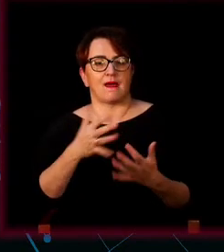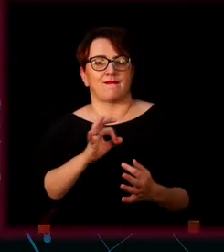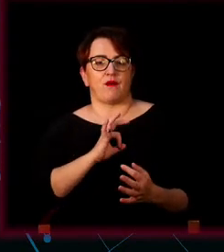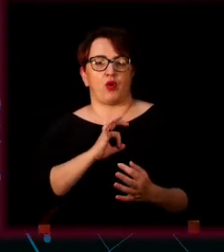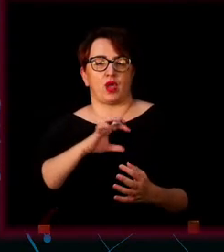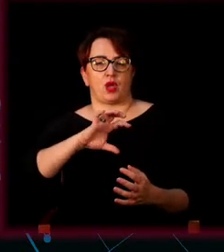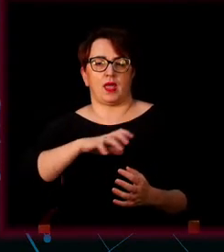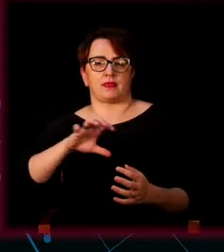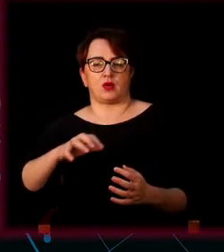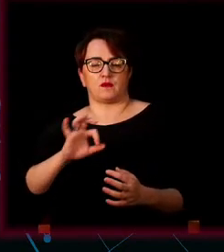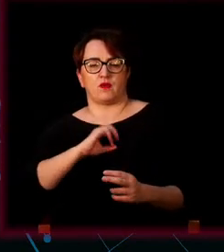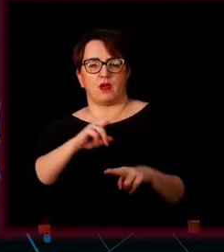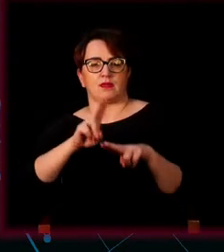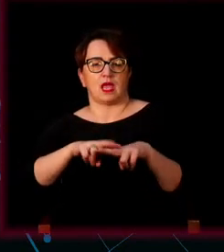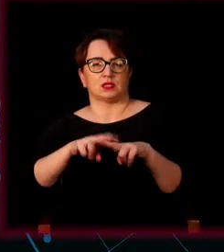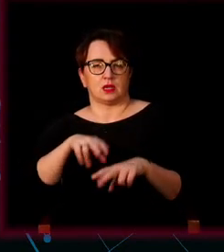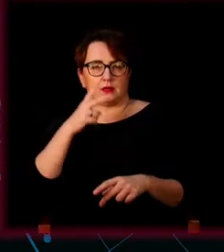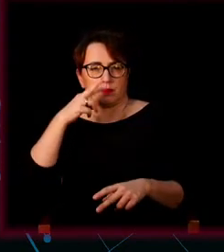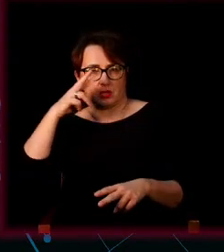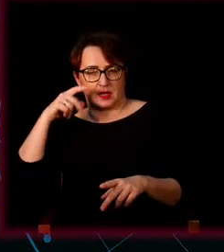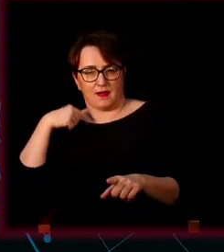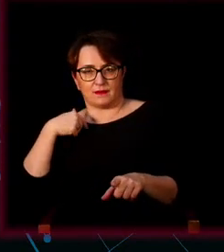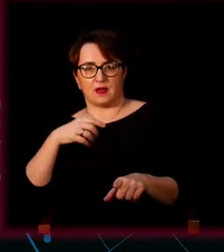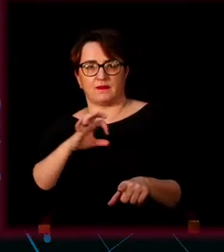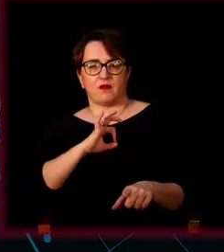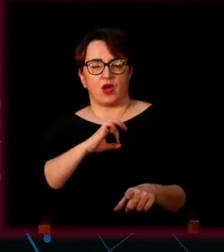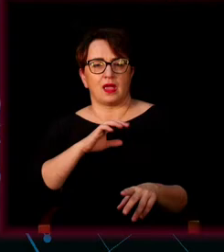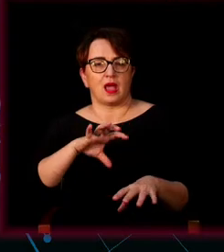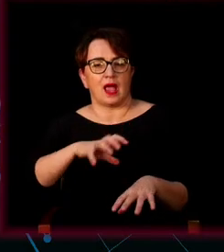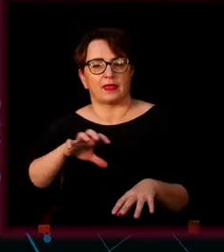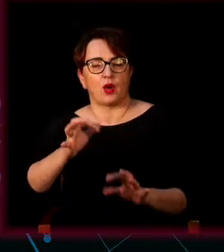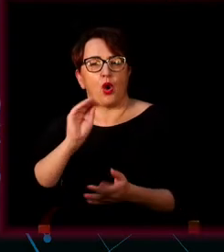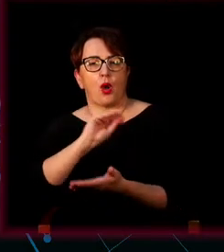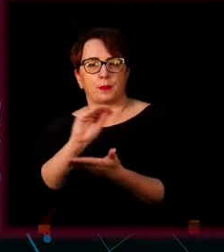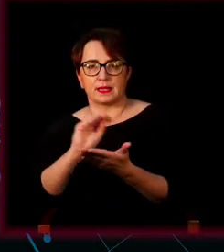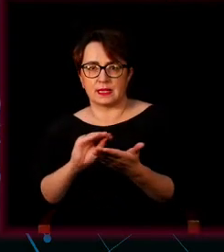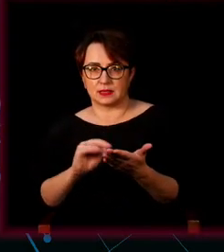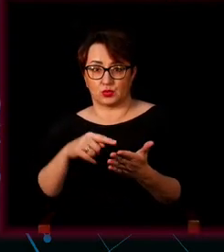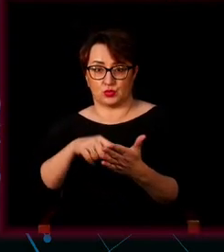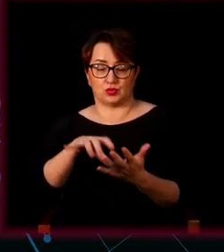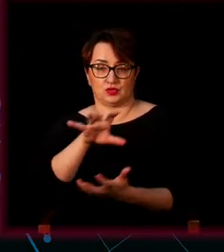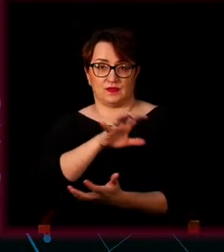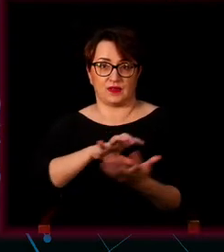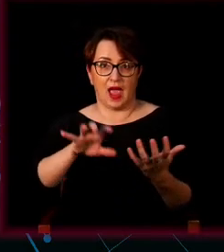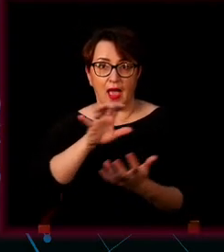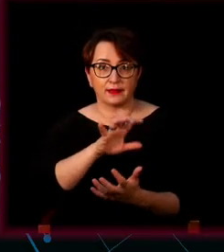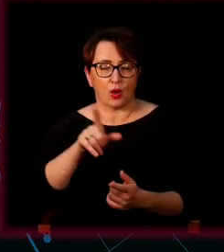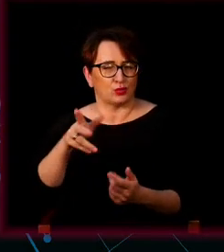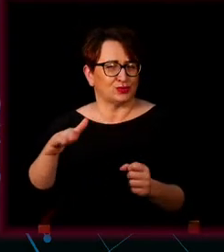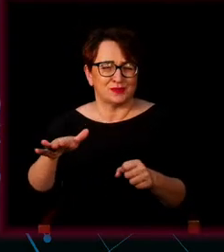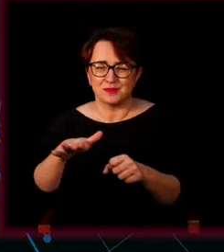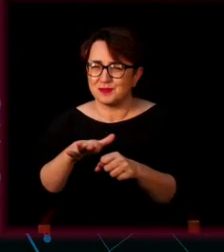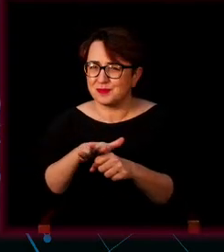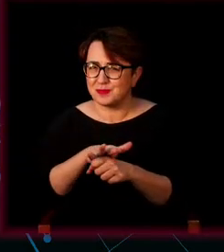swoje kategorie, swoje narzędzia poznawcze, swoje kategorie opisu do świata,